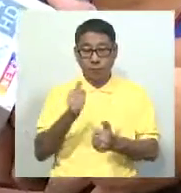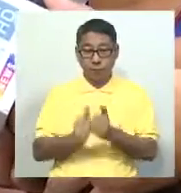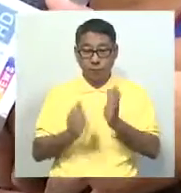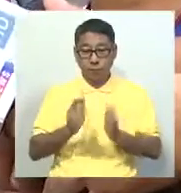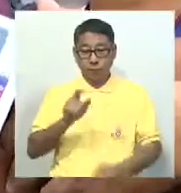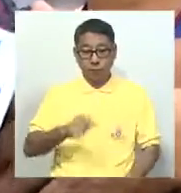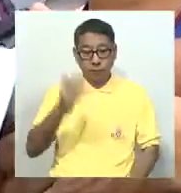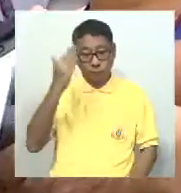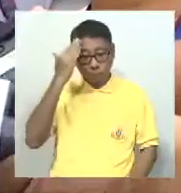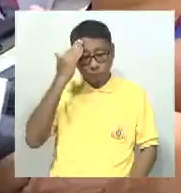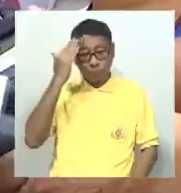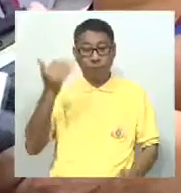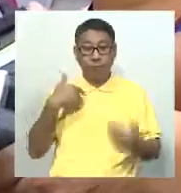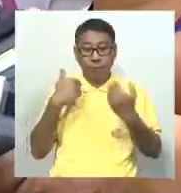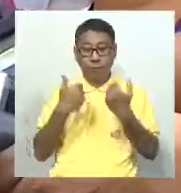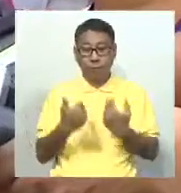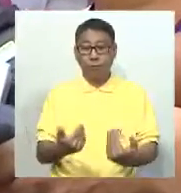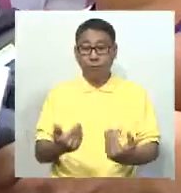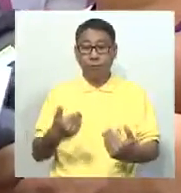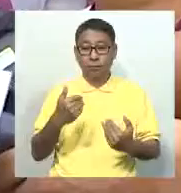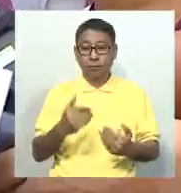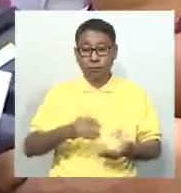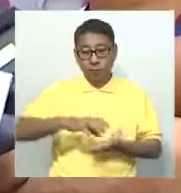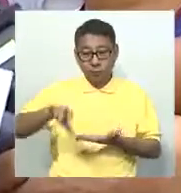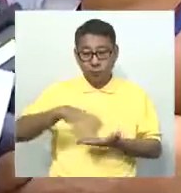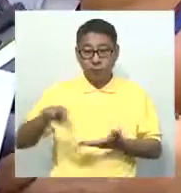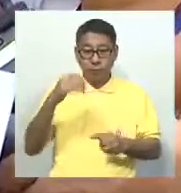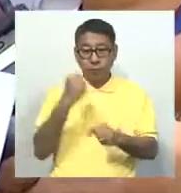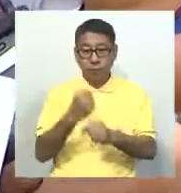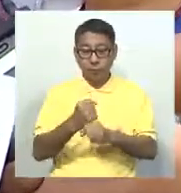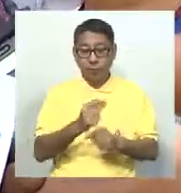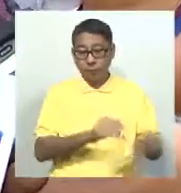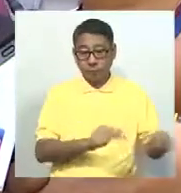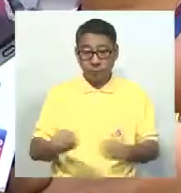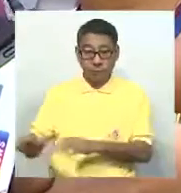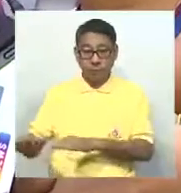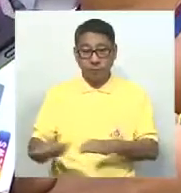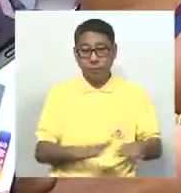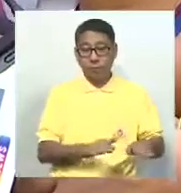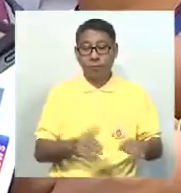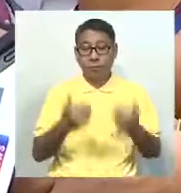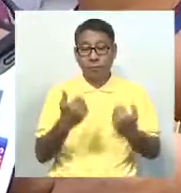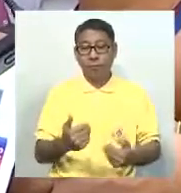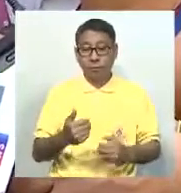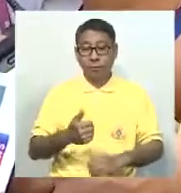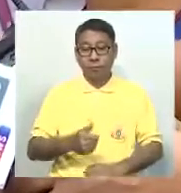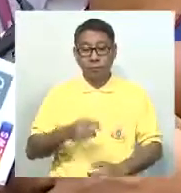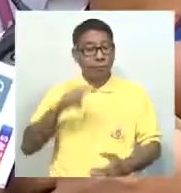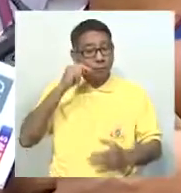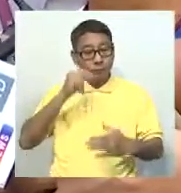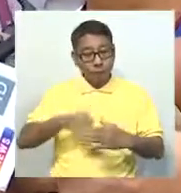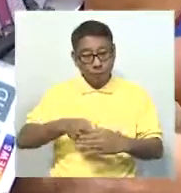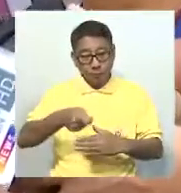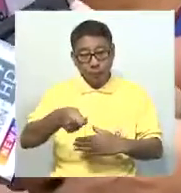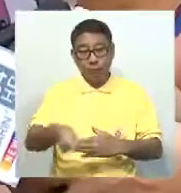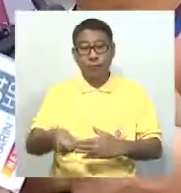ายต้องรู้นอกจากนี้ยังมีการรายงานผลการดำเนินงานและเตรียมความพร้อมสำหรับการพิธีพลีกรรมตักน้